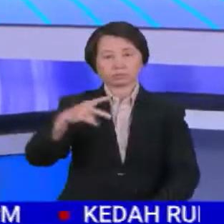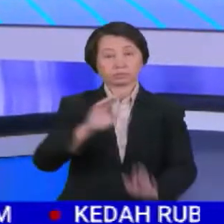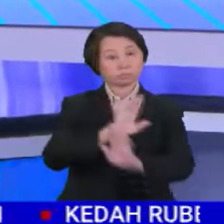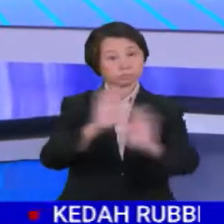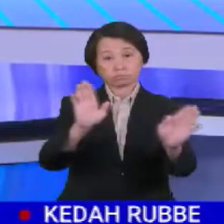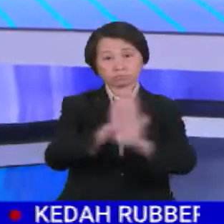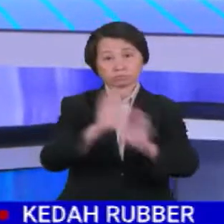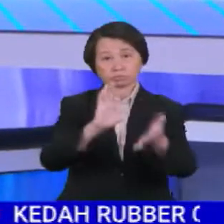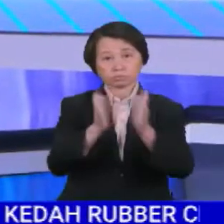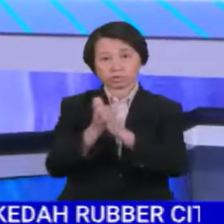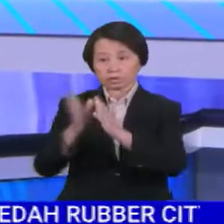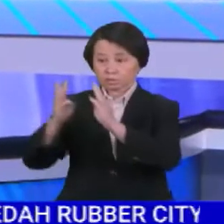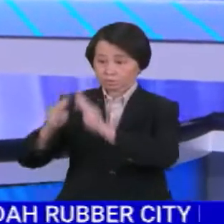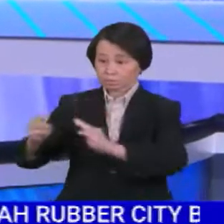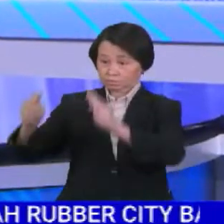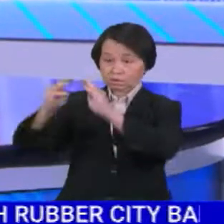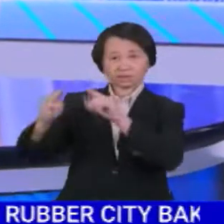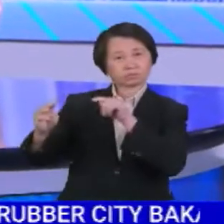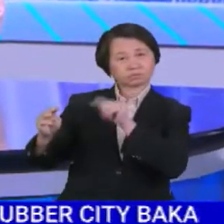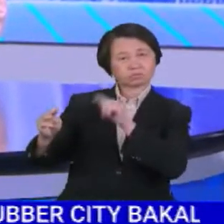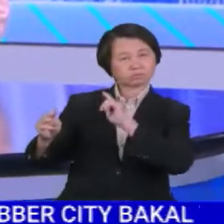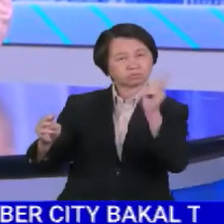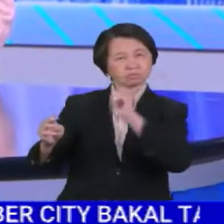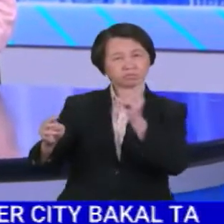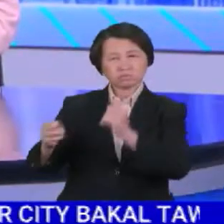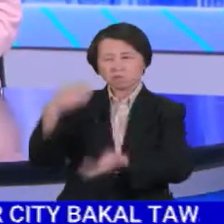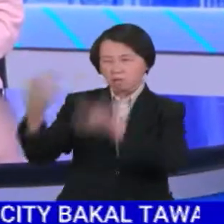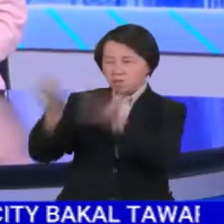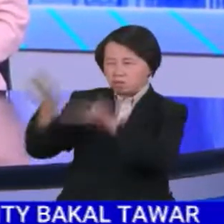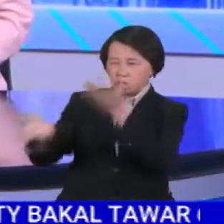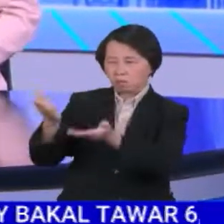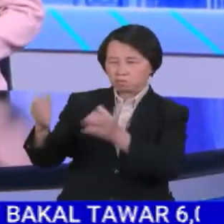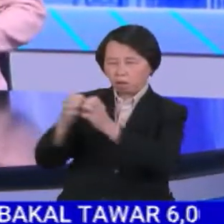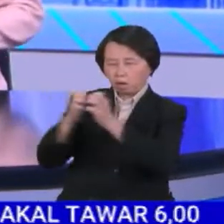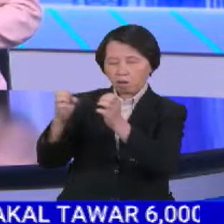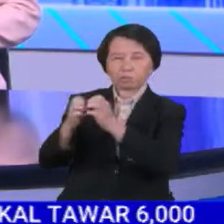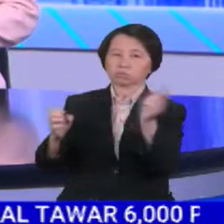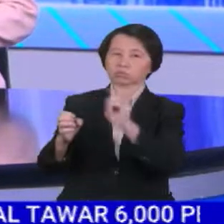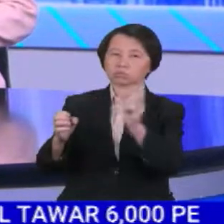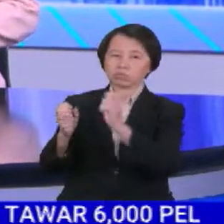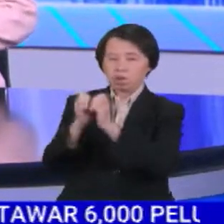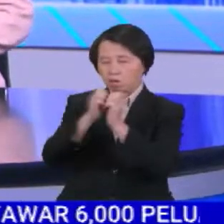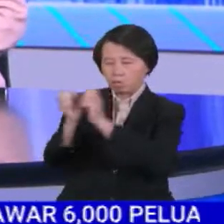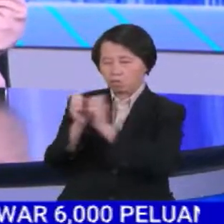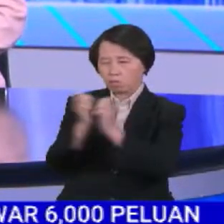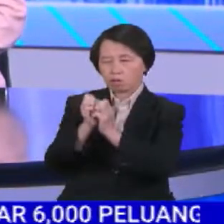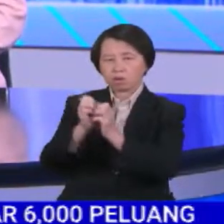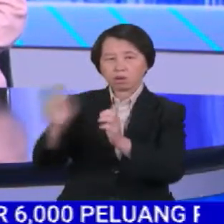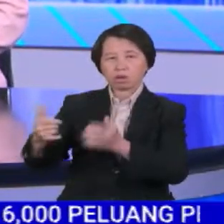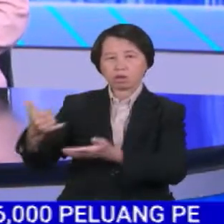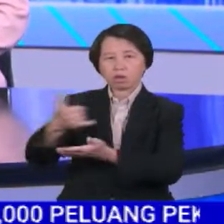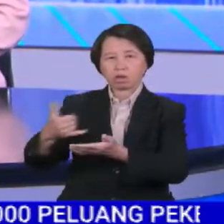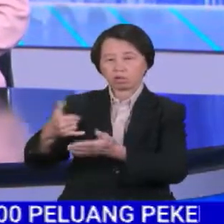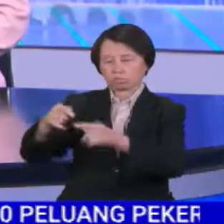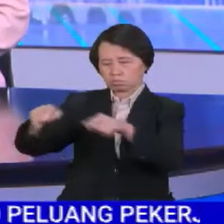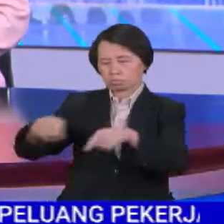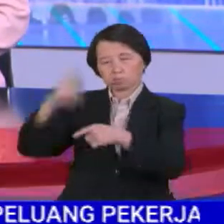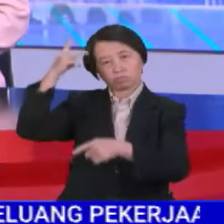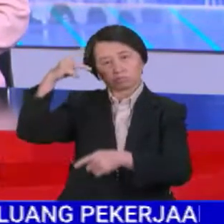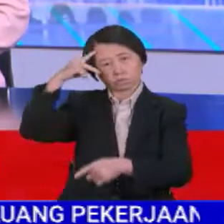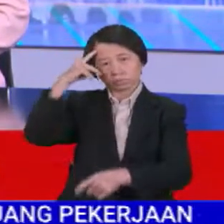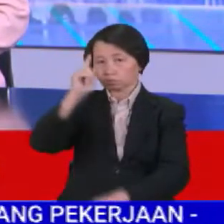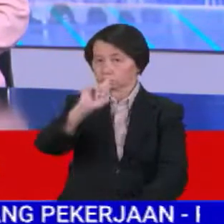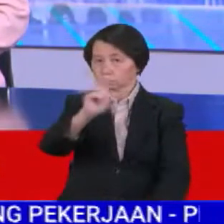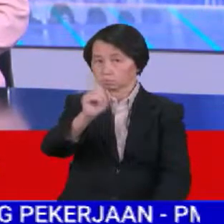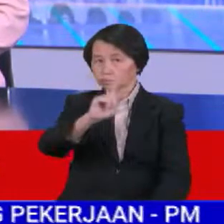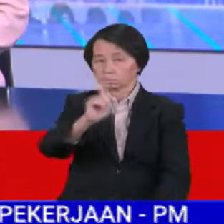Jangan jadikan masjid sebagai tempat untuk mencerca sesama umat, bertelingkah dan gelanggang politik. Yang di-Pertuan